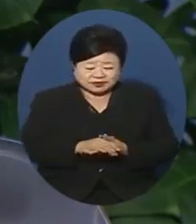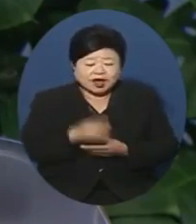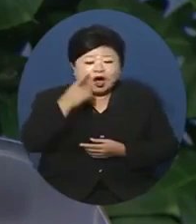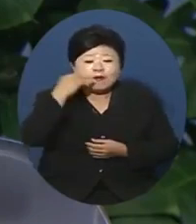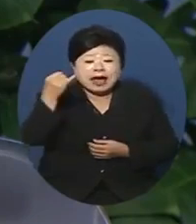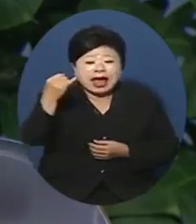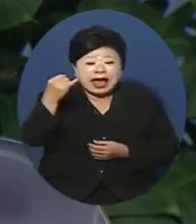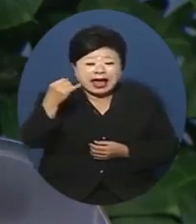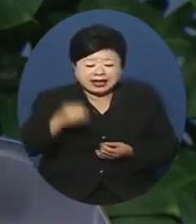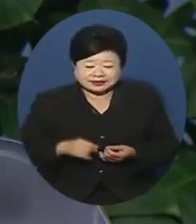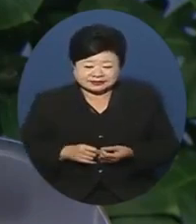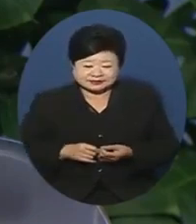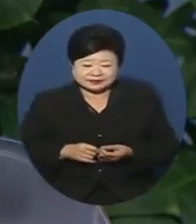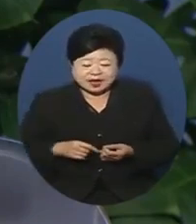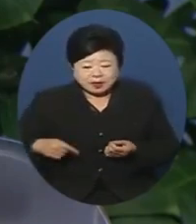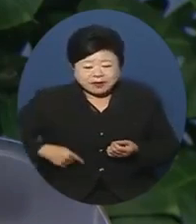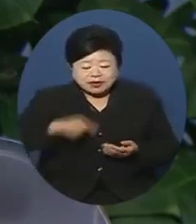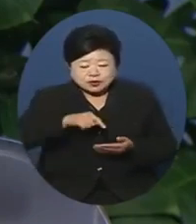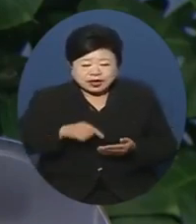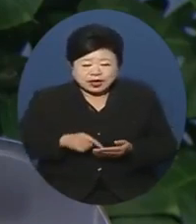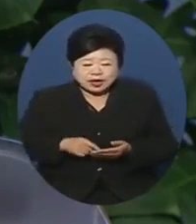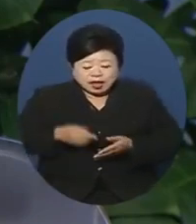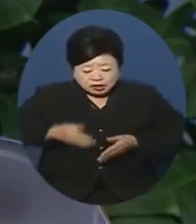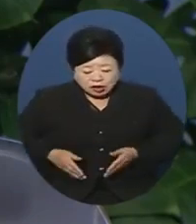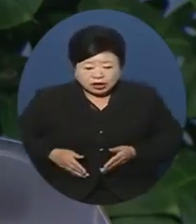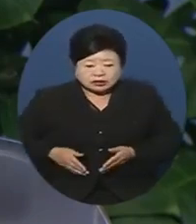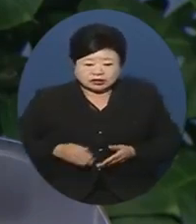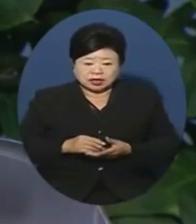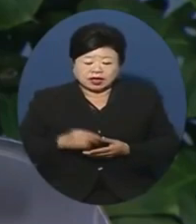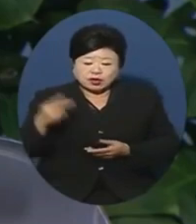어머니 뱃속에서 태어나서